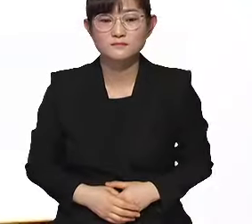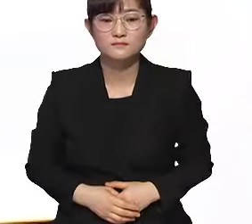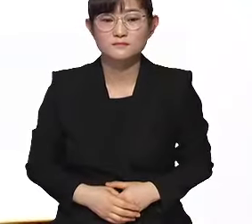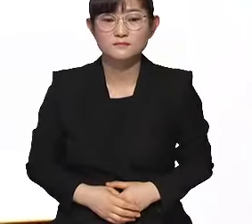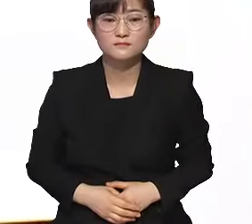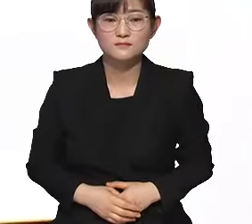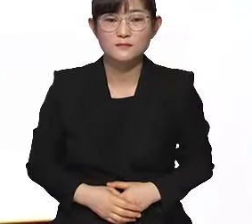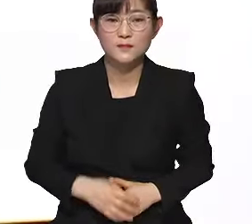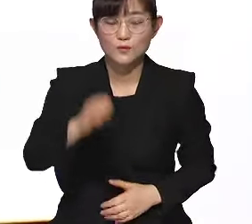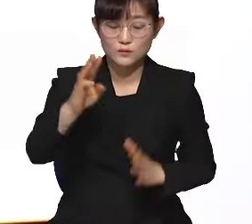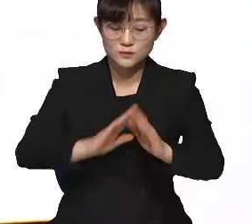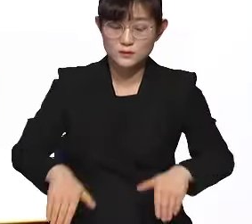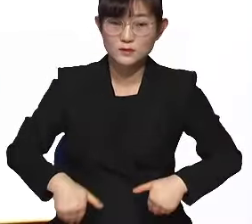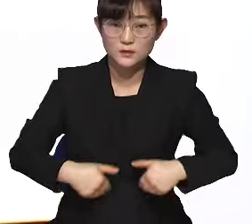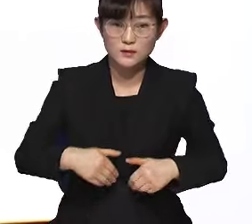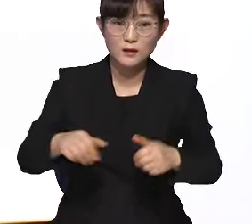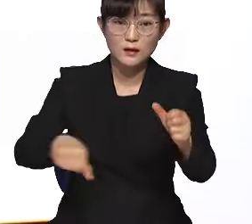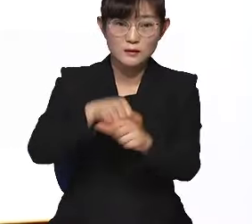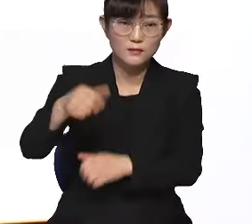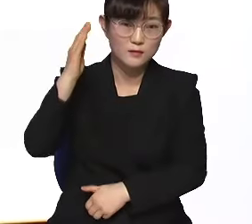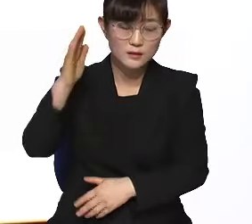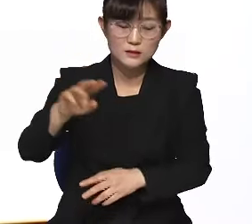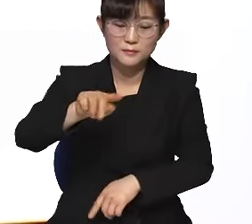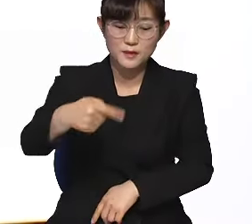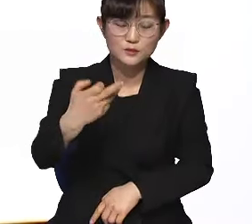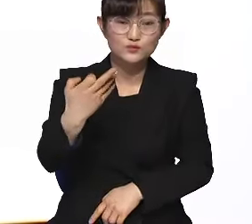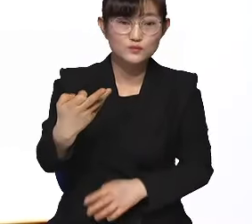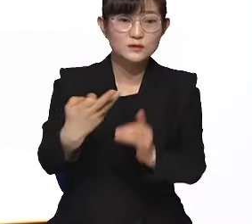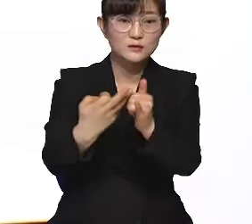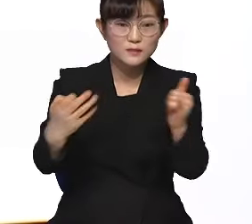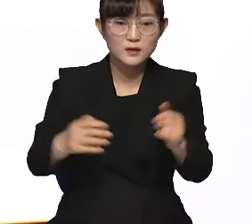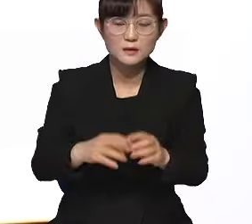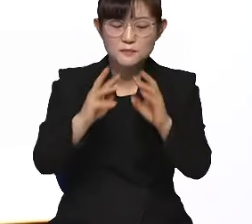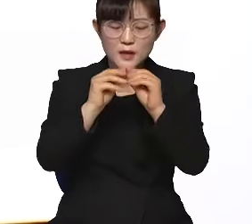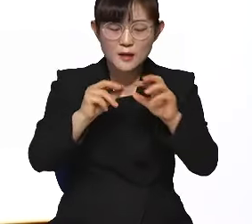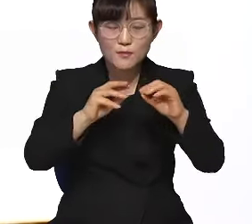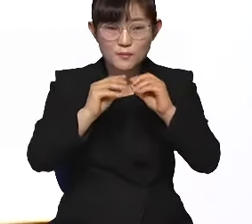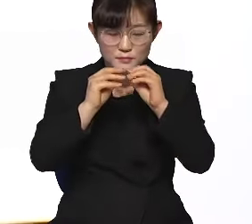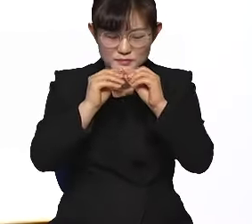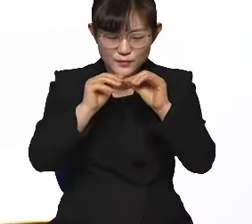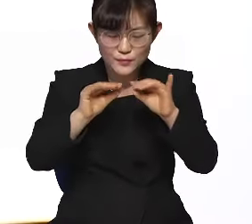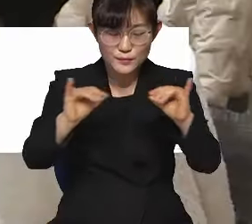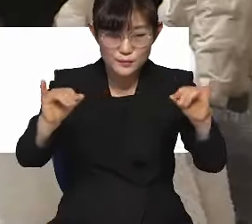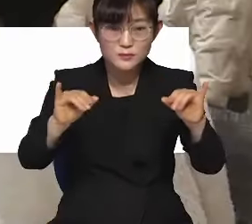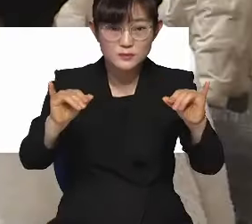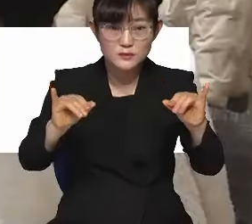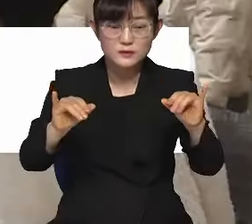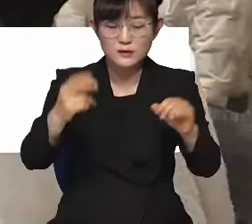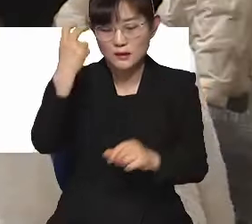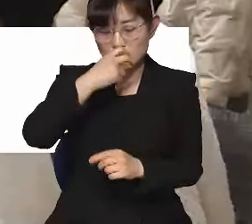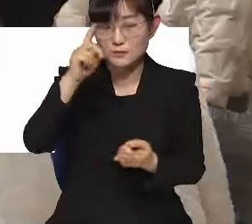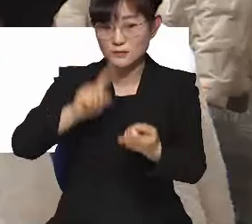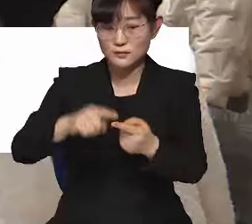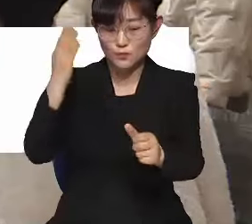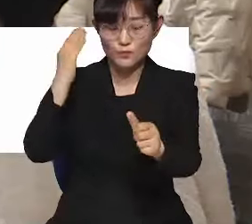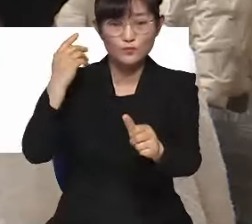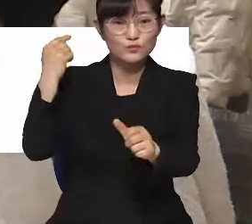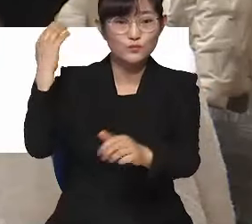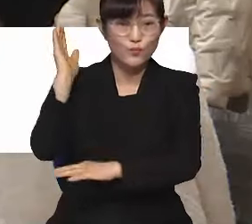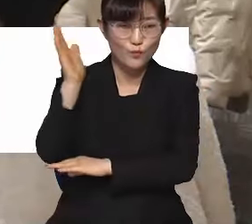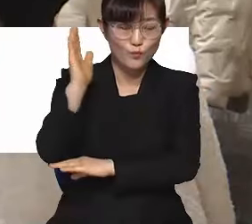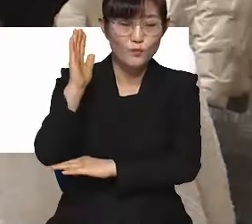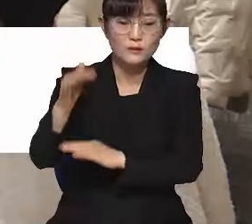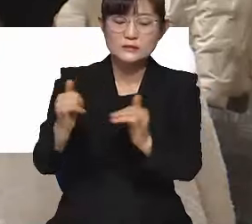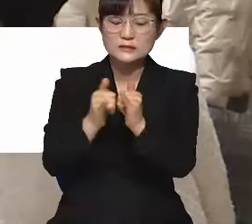영산강유역환경청은 광주 전남 환경 강사 120명에게 미세먼지 심화 교육에 나서 미세먼지 계절 관리와 시민 건강 관리의